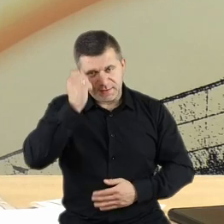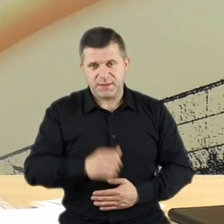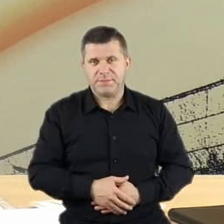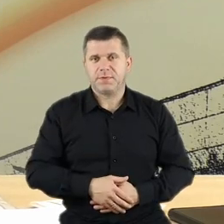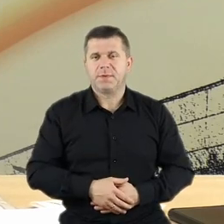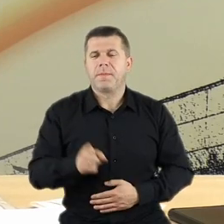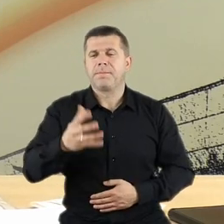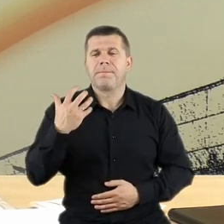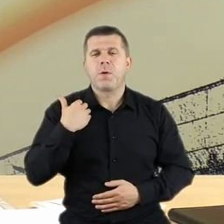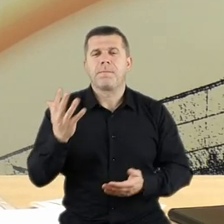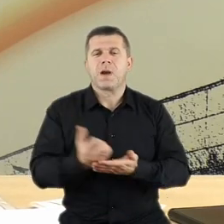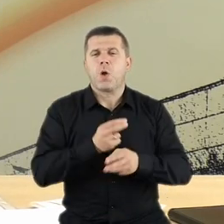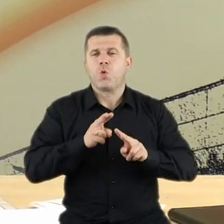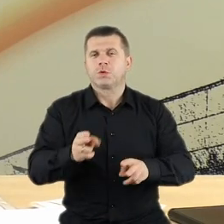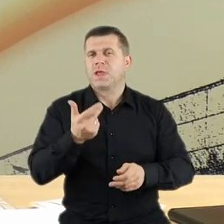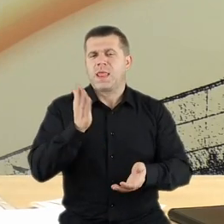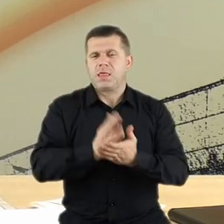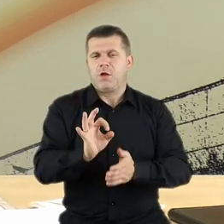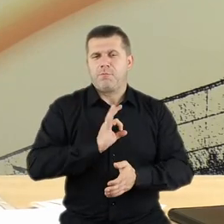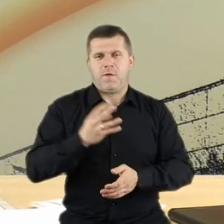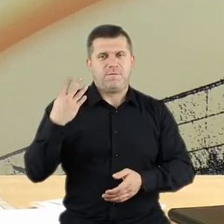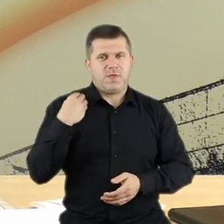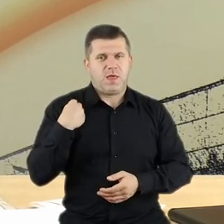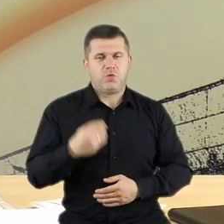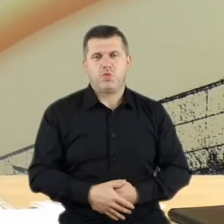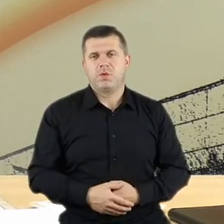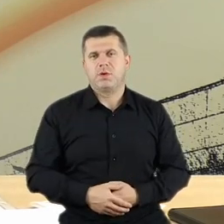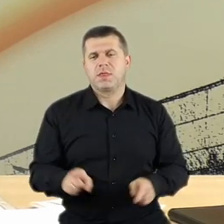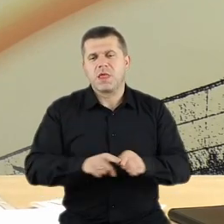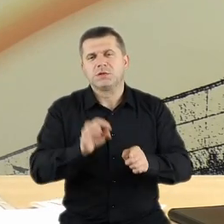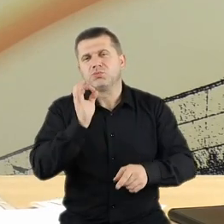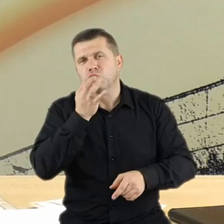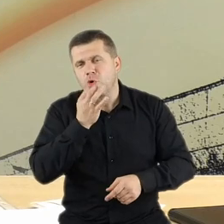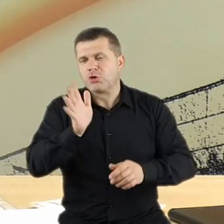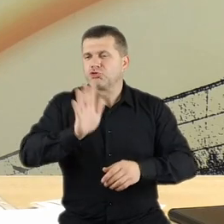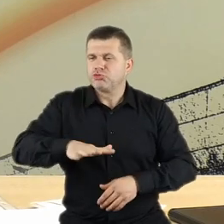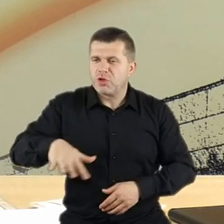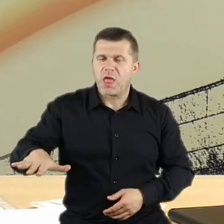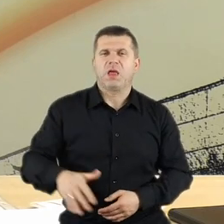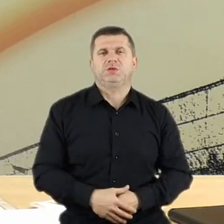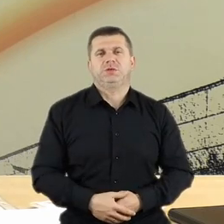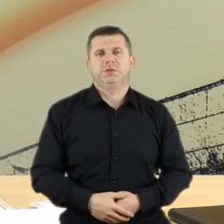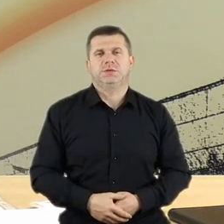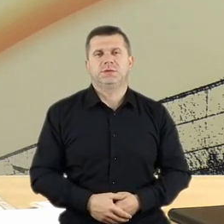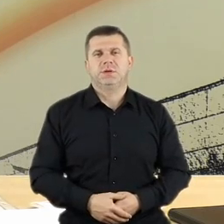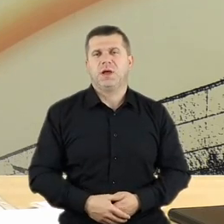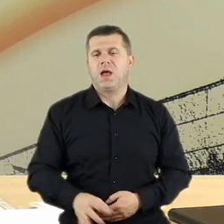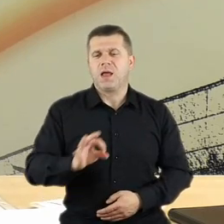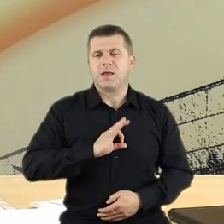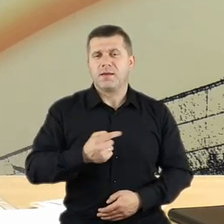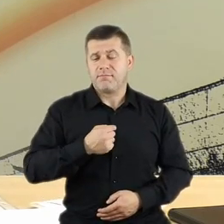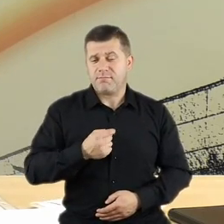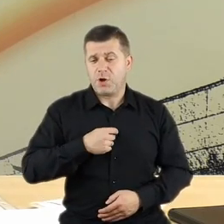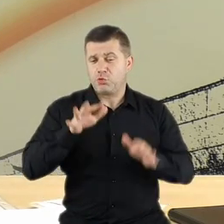udział nie tylko w moim wieku Ale to były i młodzież i dzieci No a ja to tak dużo